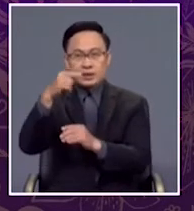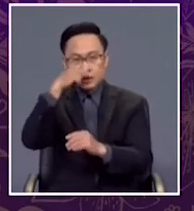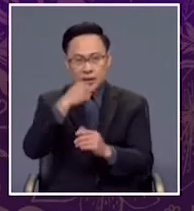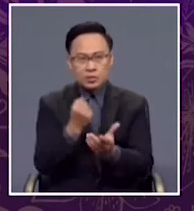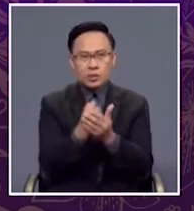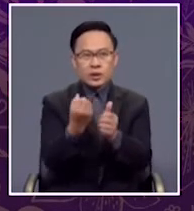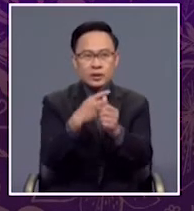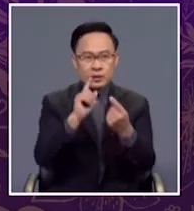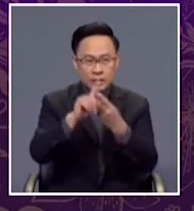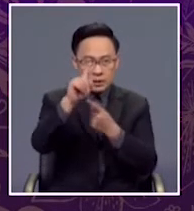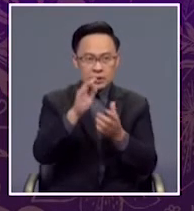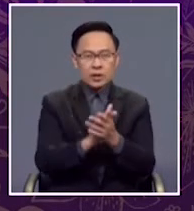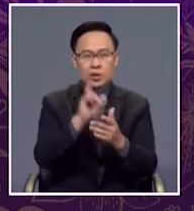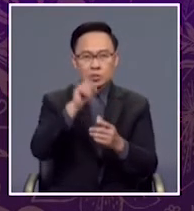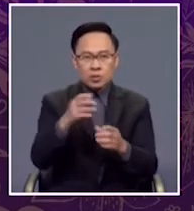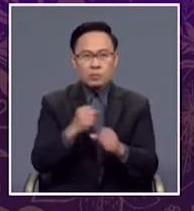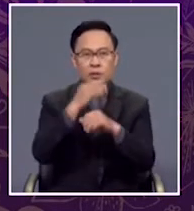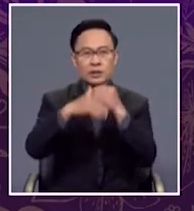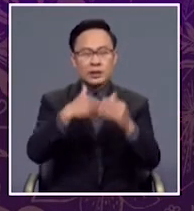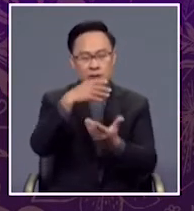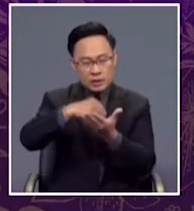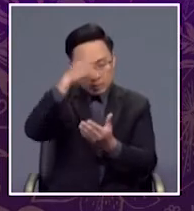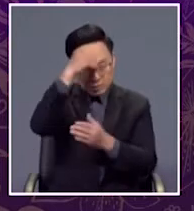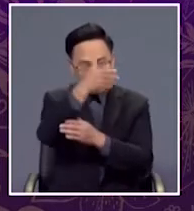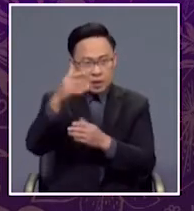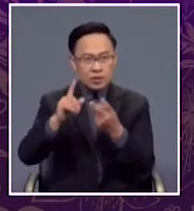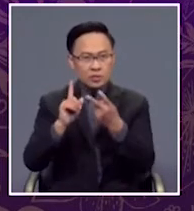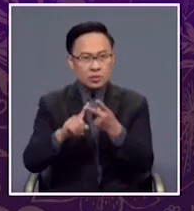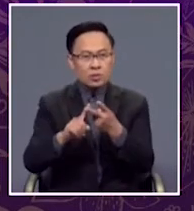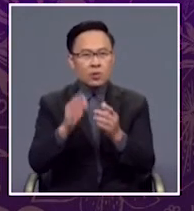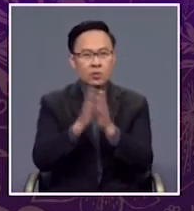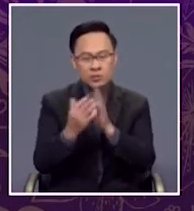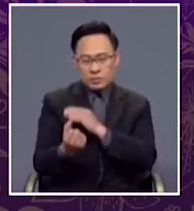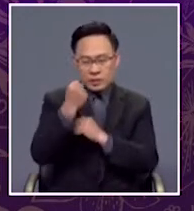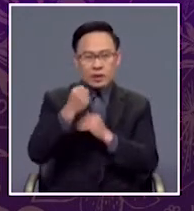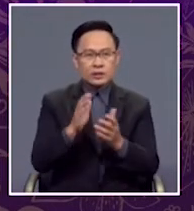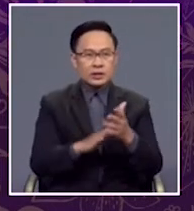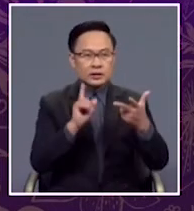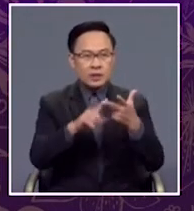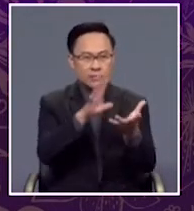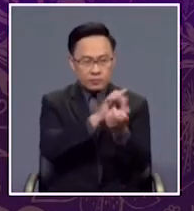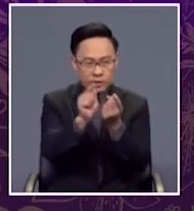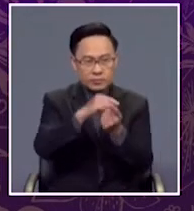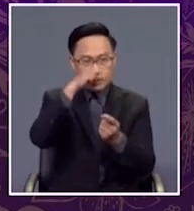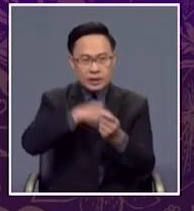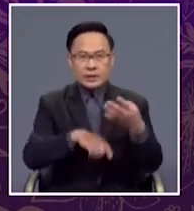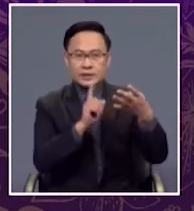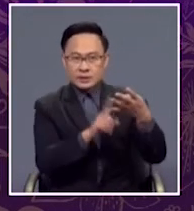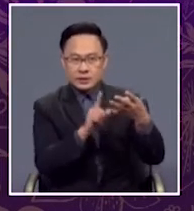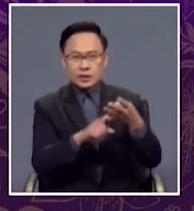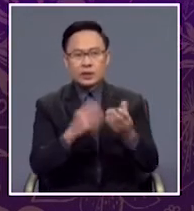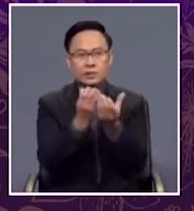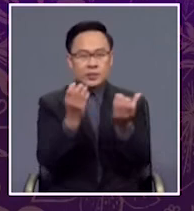ต้องพัฒนาศึกษาชาติ2โครงสร้างอำนาจเป็นบาดใจ3ศิลปะวัฒนธรรมความเป็นไทย4ธรรมาธิปไตยให้เป็น